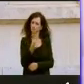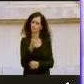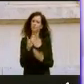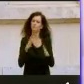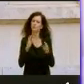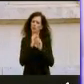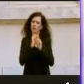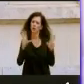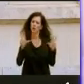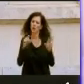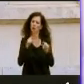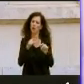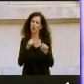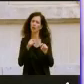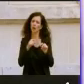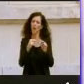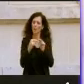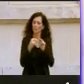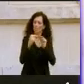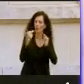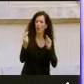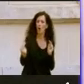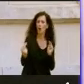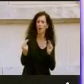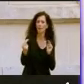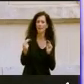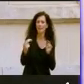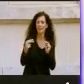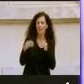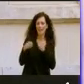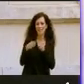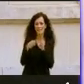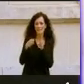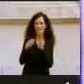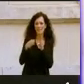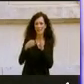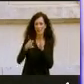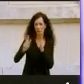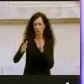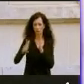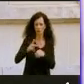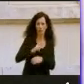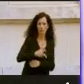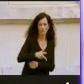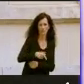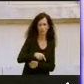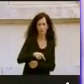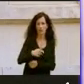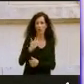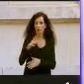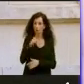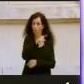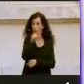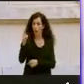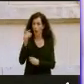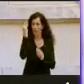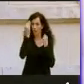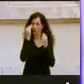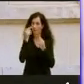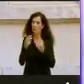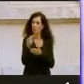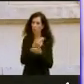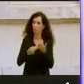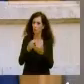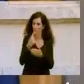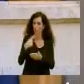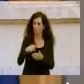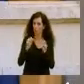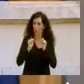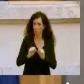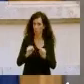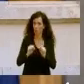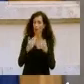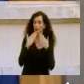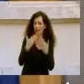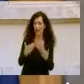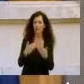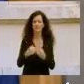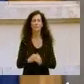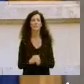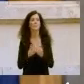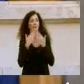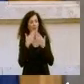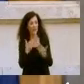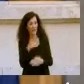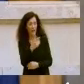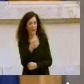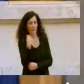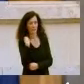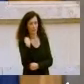ponte sullo stretto è un progetto che che prenderete in considerazione grazie grazie a lei